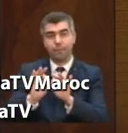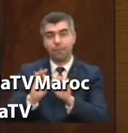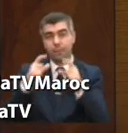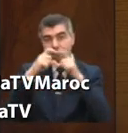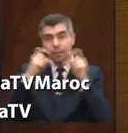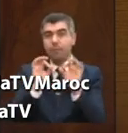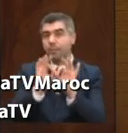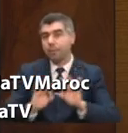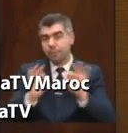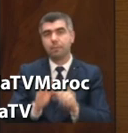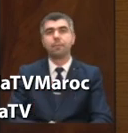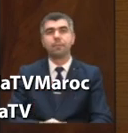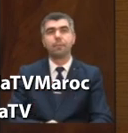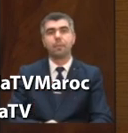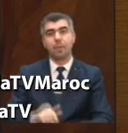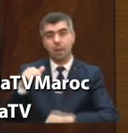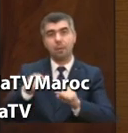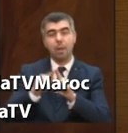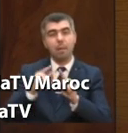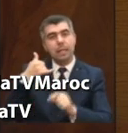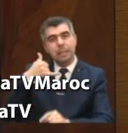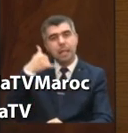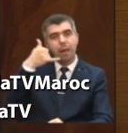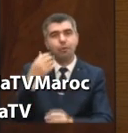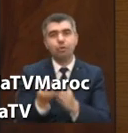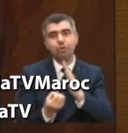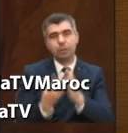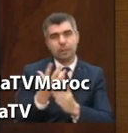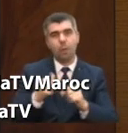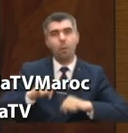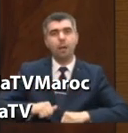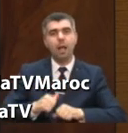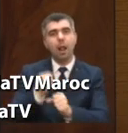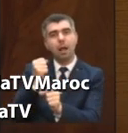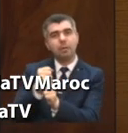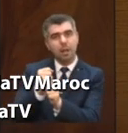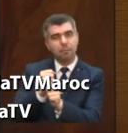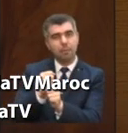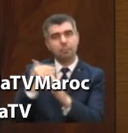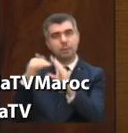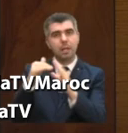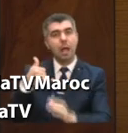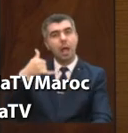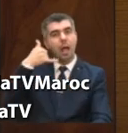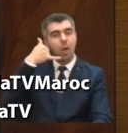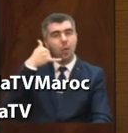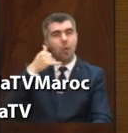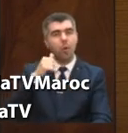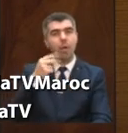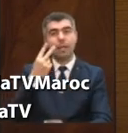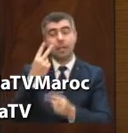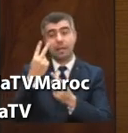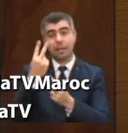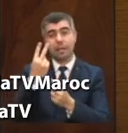لمستخدميها. كما تم إحداث منصة هاتفية جديدة من طرف وزارة الشغل والإدماج المهني ألو